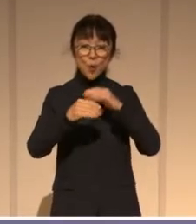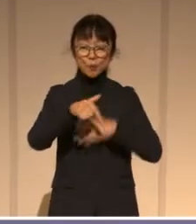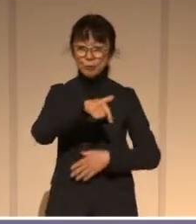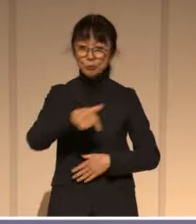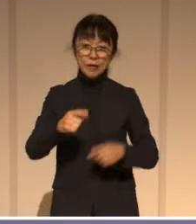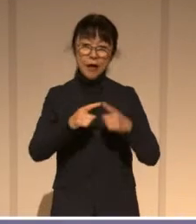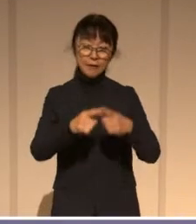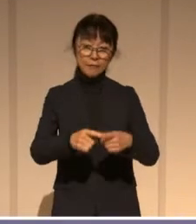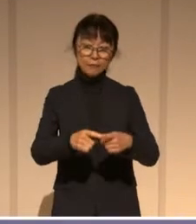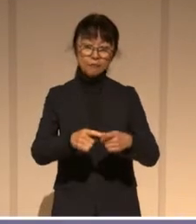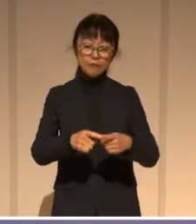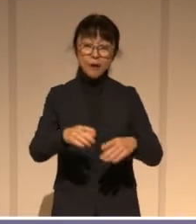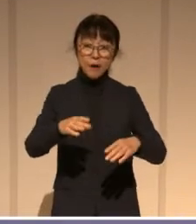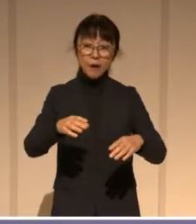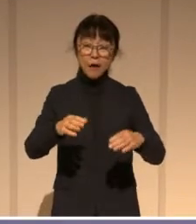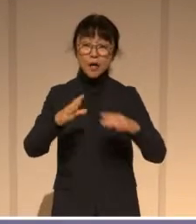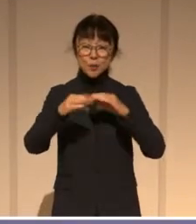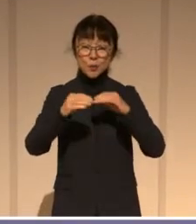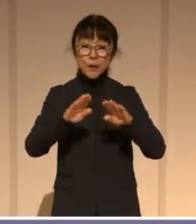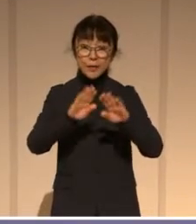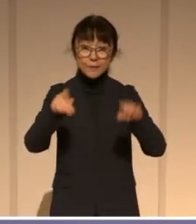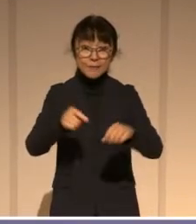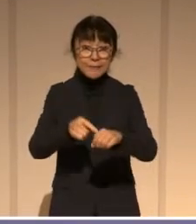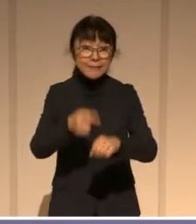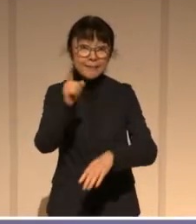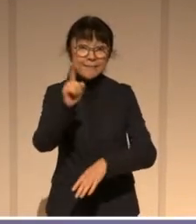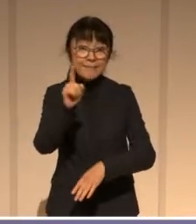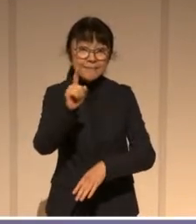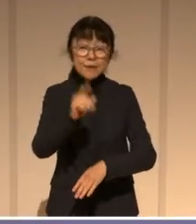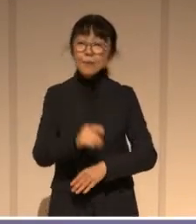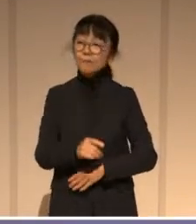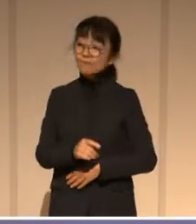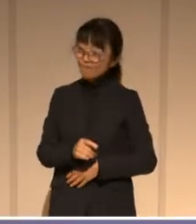これを始めるきっかけはありましたかと